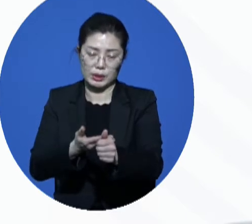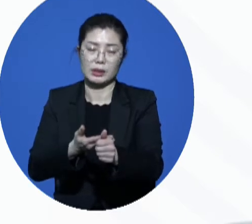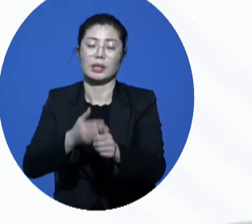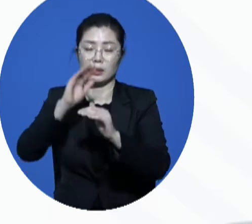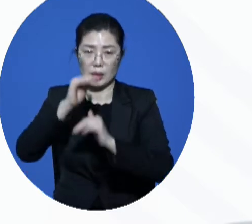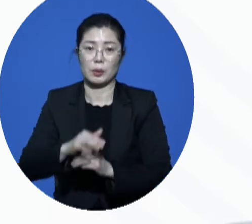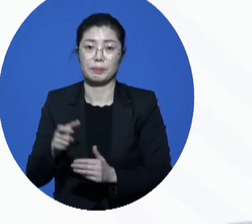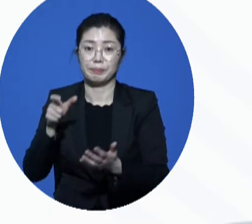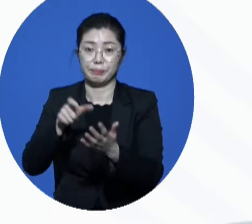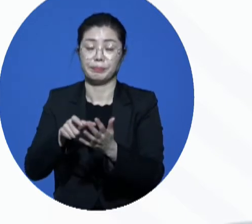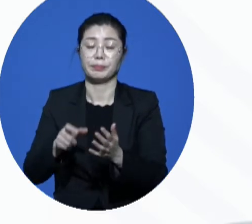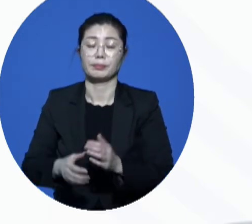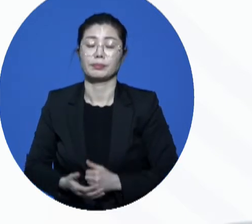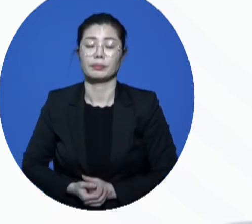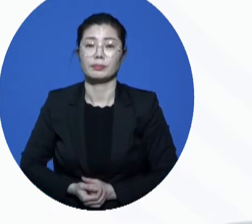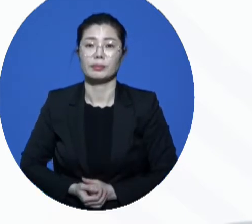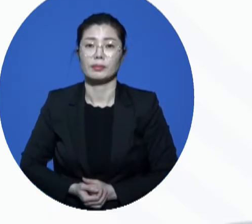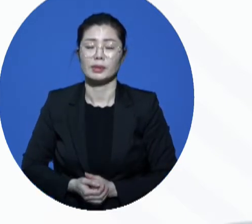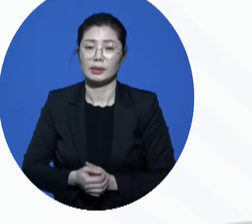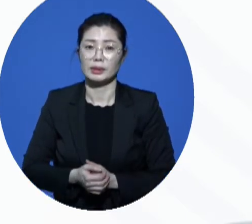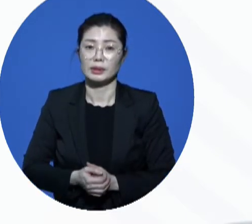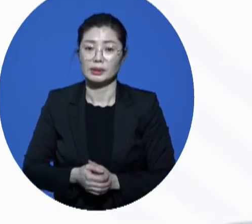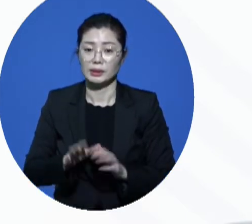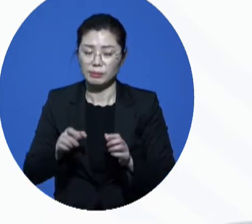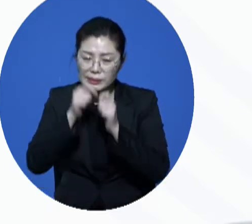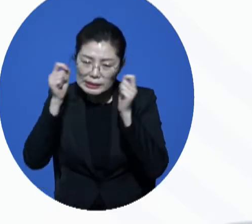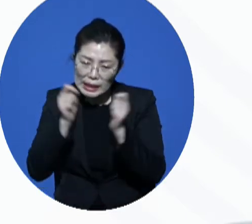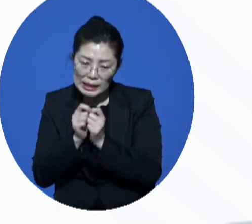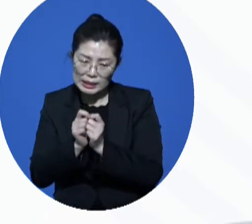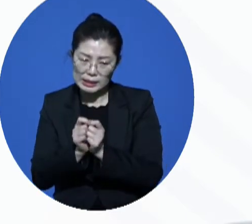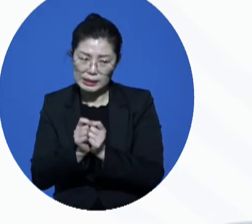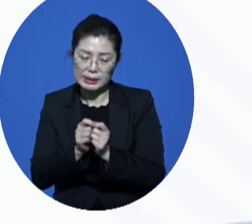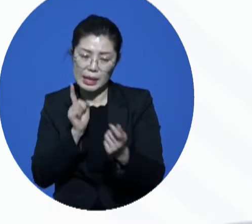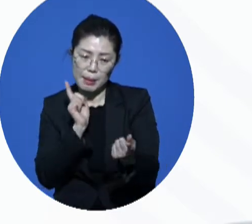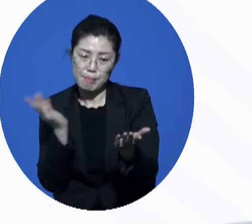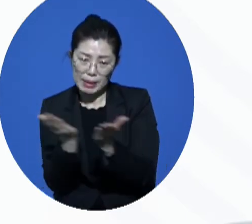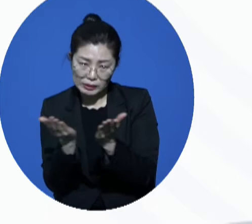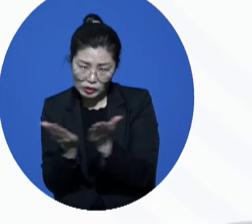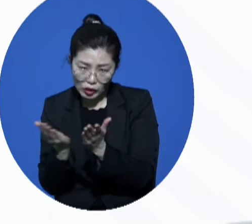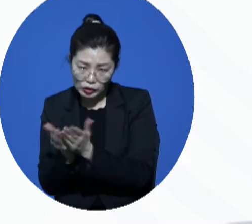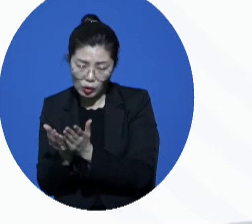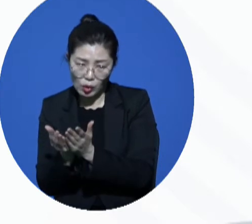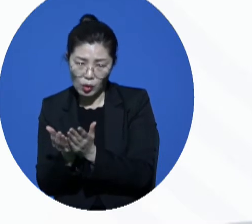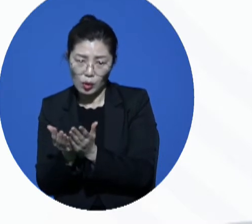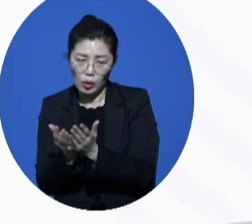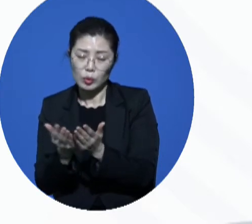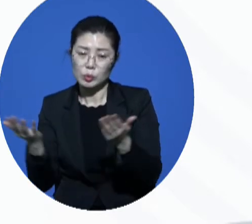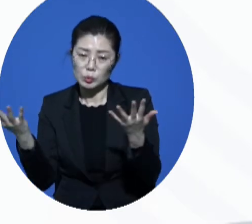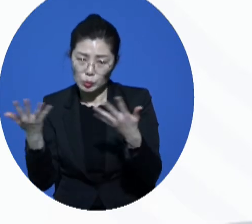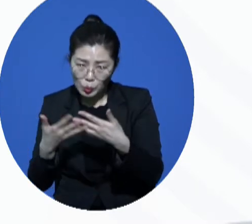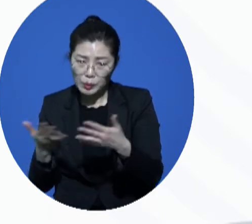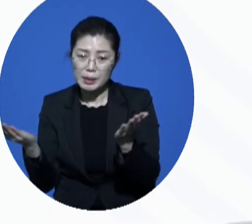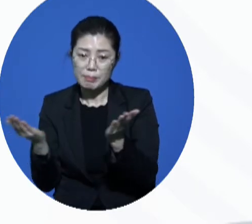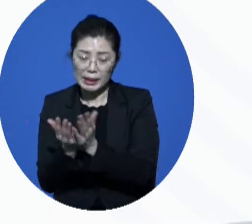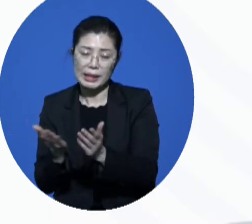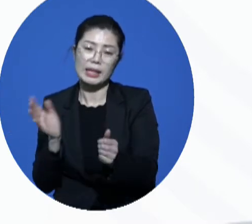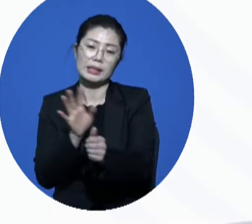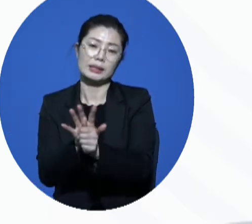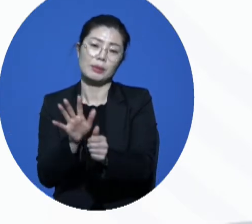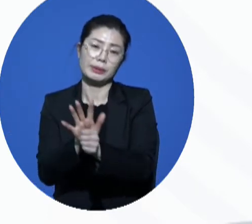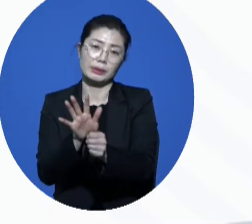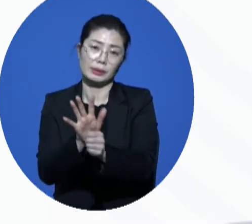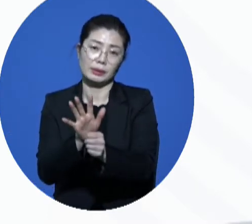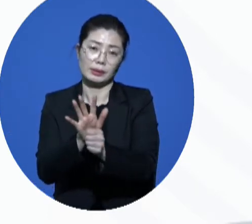그리고 긴급 탈시설 이후에는 안정적으로 개별적인 지원을 통해 탈시설할 수 있는 조건을 마련하라는 것이었던 거죠. 그래서 이 긴급